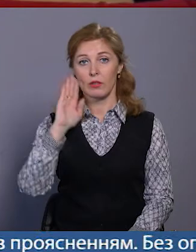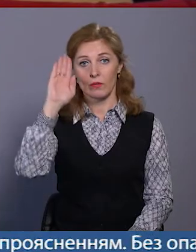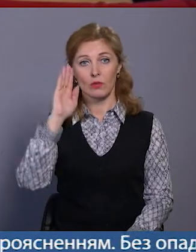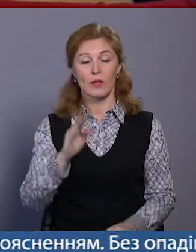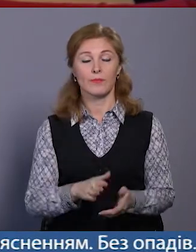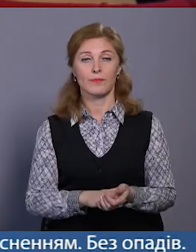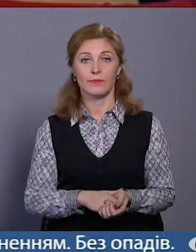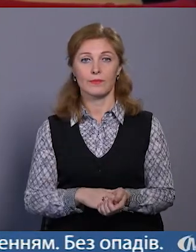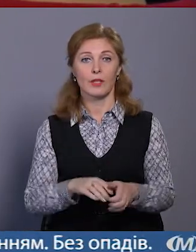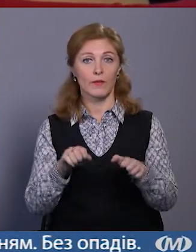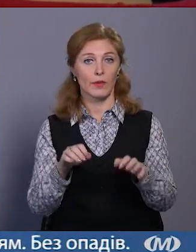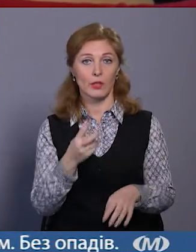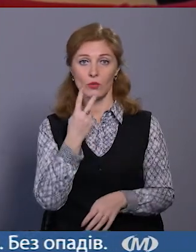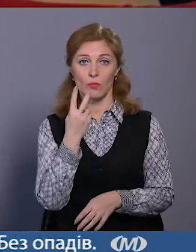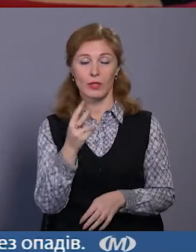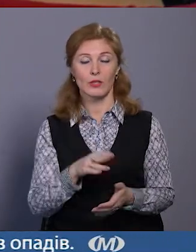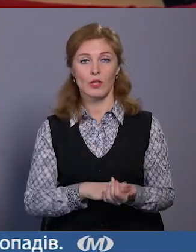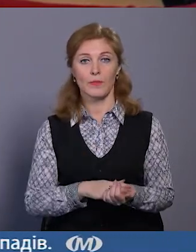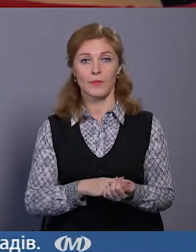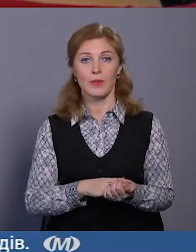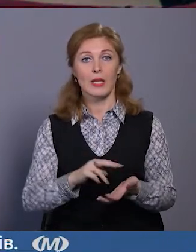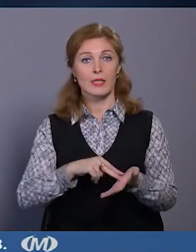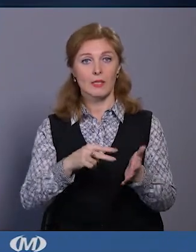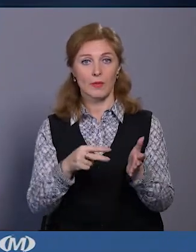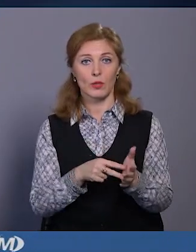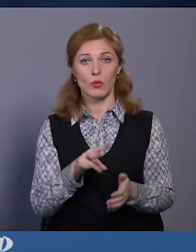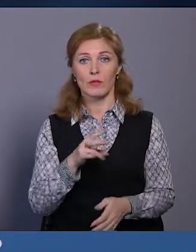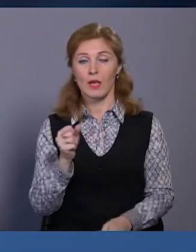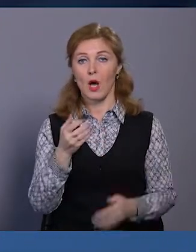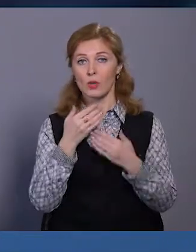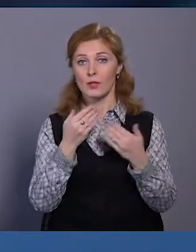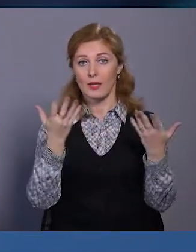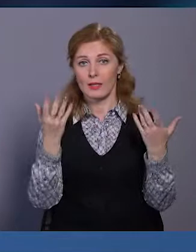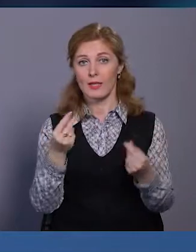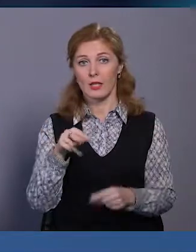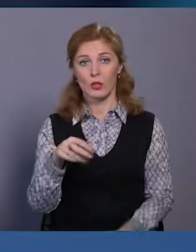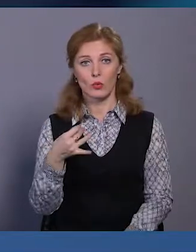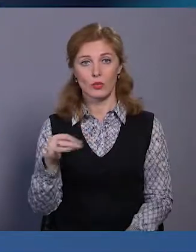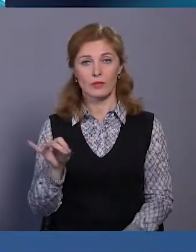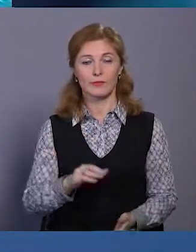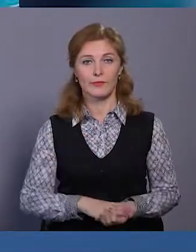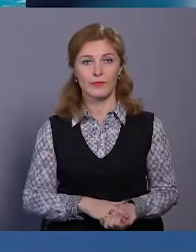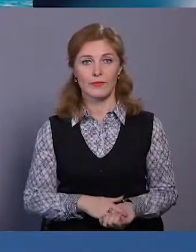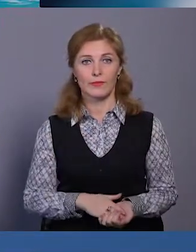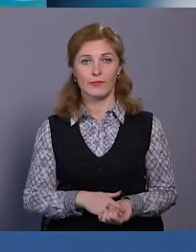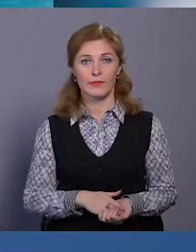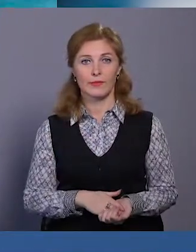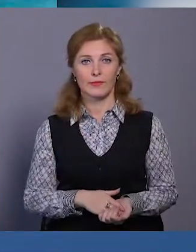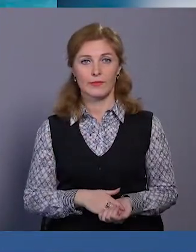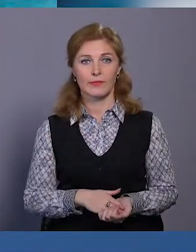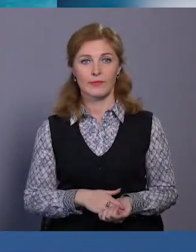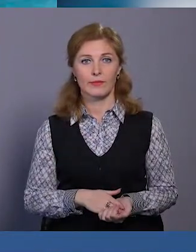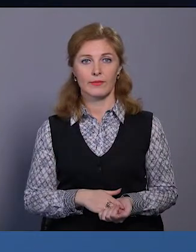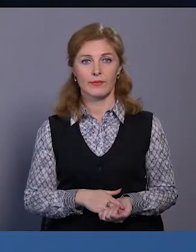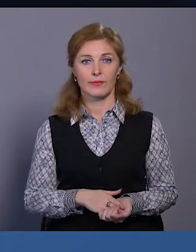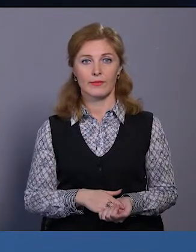часі, вирішувати глядачеві. Прем'єра вистави запланована на останній день лютого. Ольга Нісмянова, Валерій Телеховський. Новини міста.